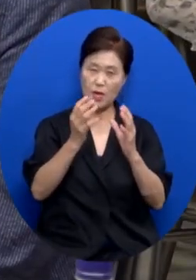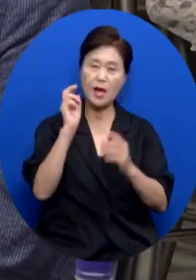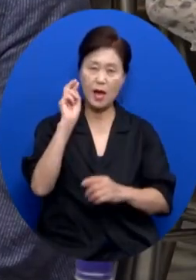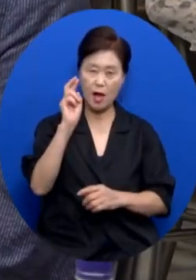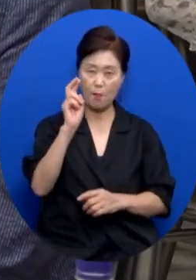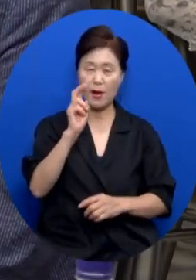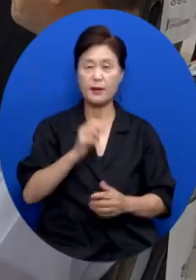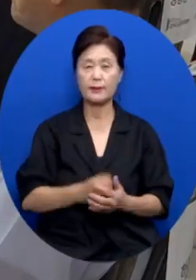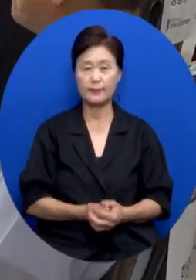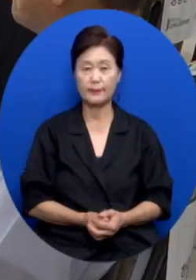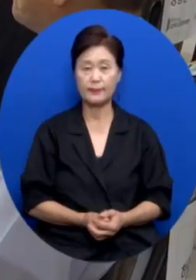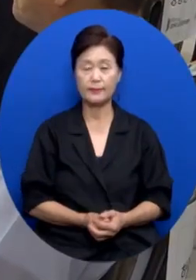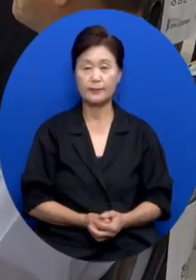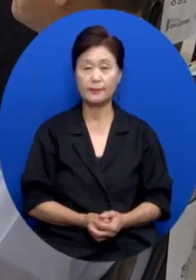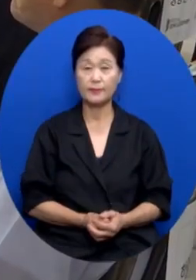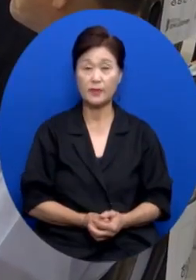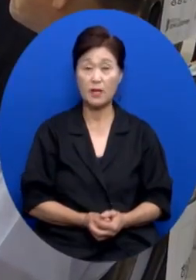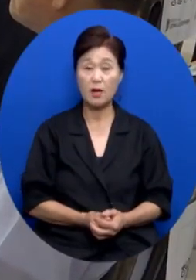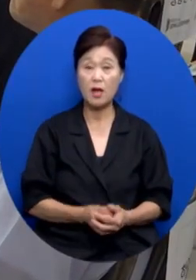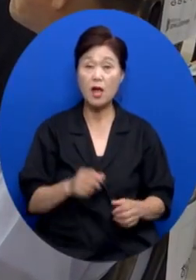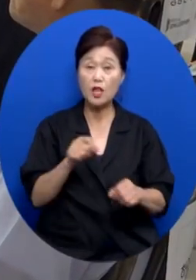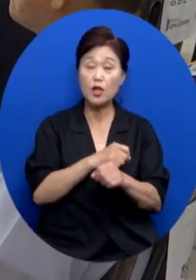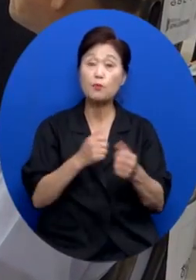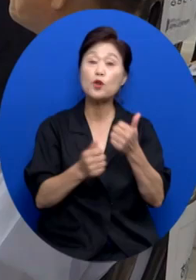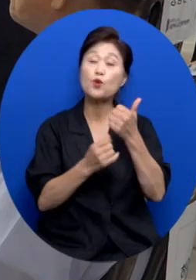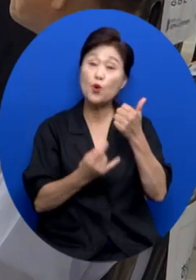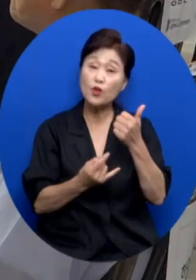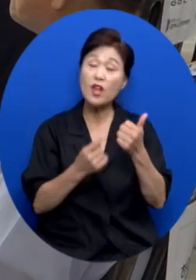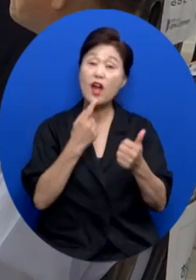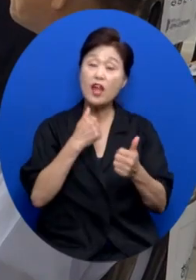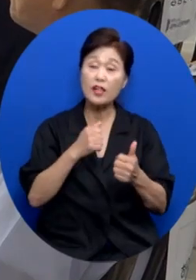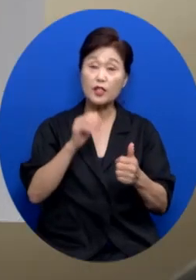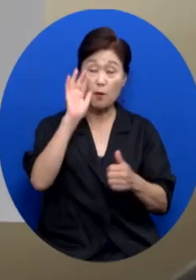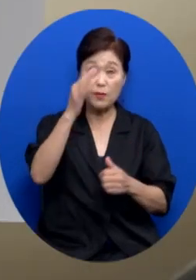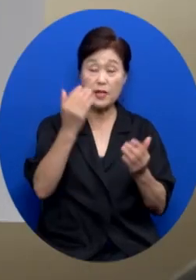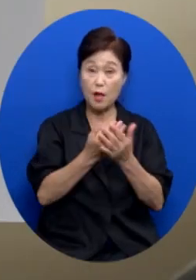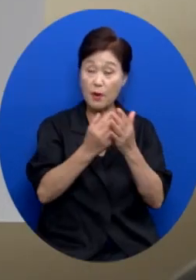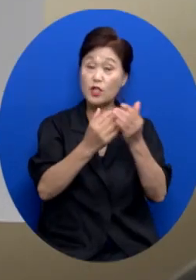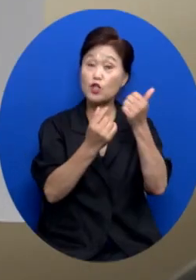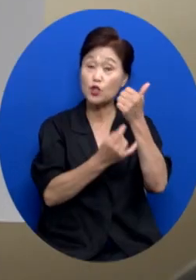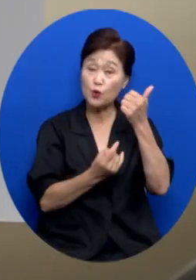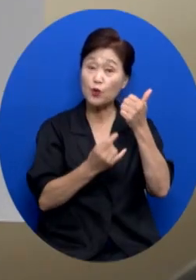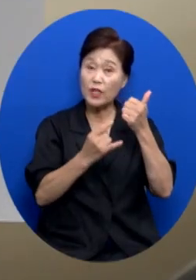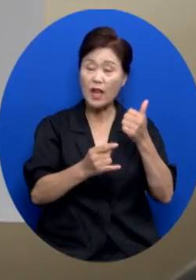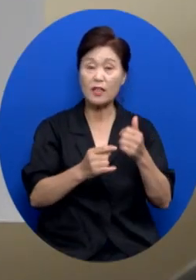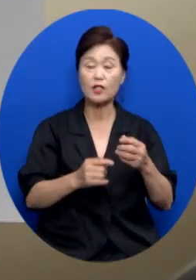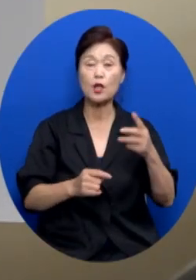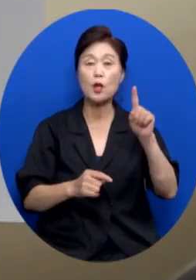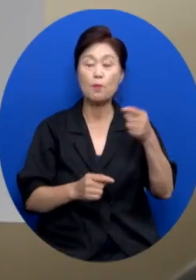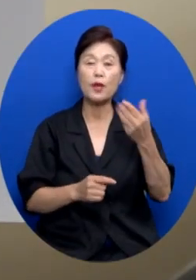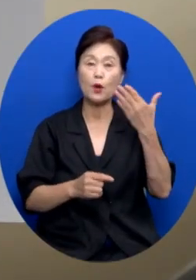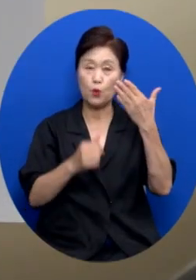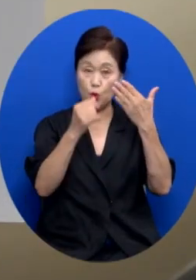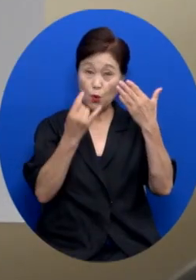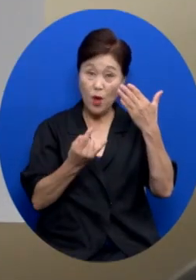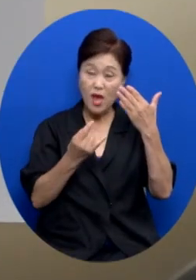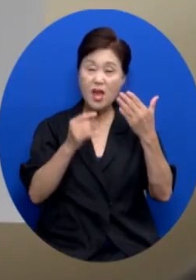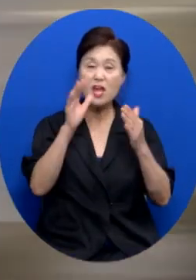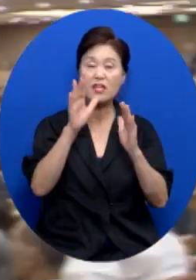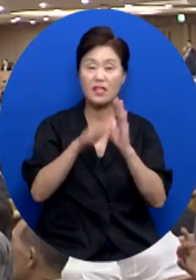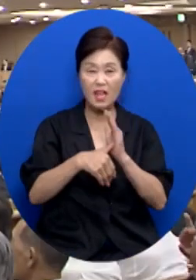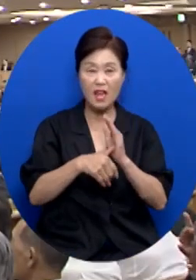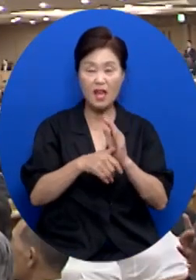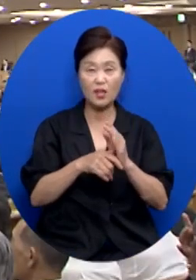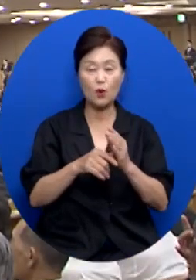입장을 밝혔습니다. 이에 따라 특별위원회였던 신학대 미래발전위는 다음 회기인 109회 총회에서도 유지될